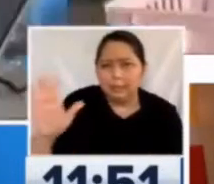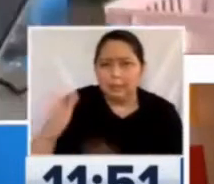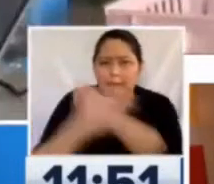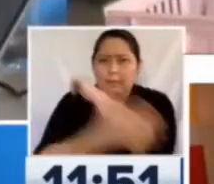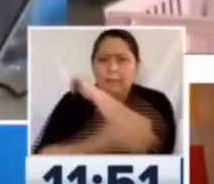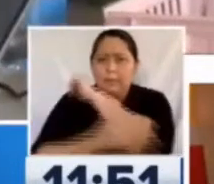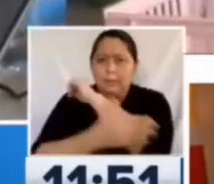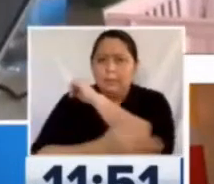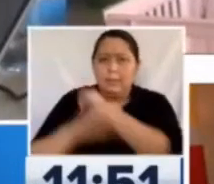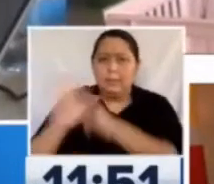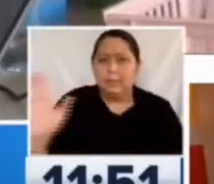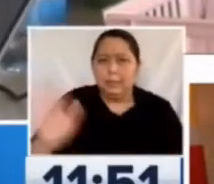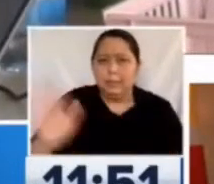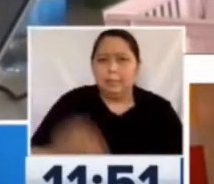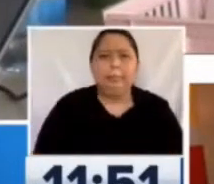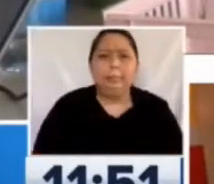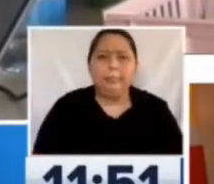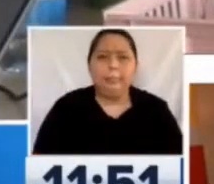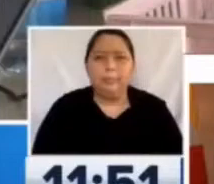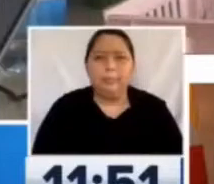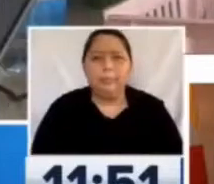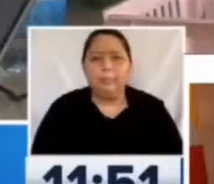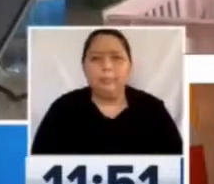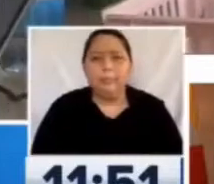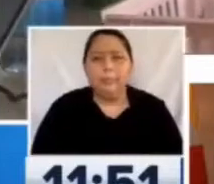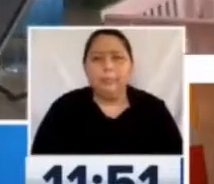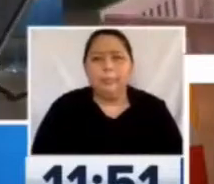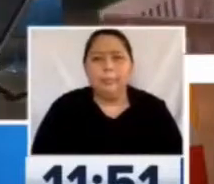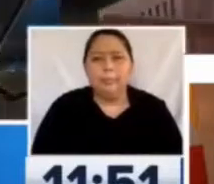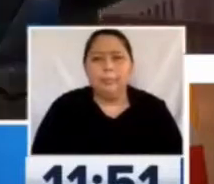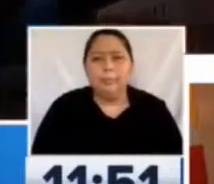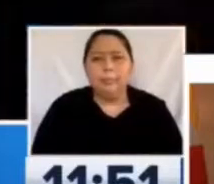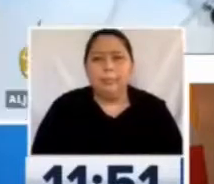workers, domestic helpers at saka mga professional.